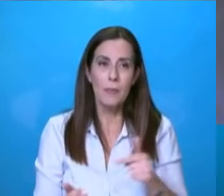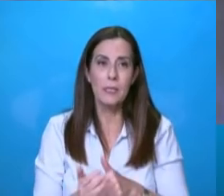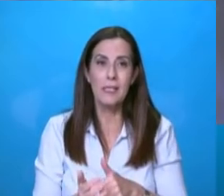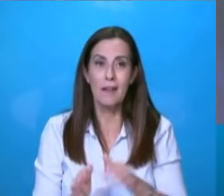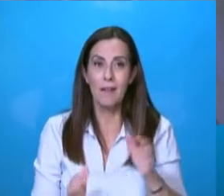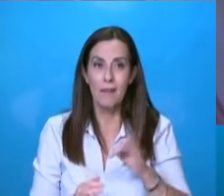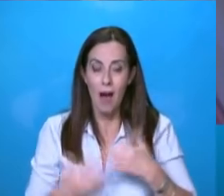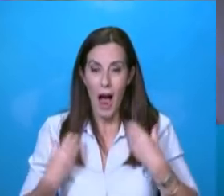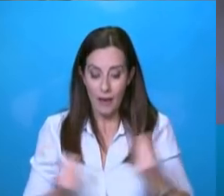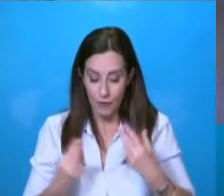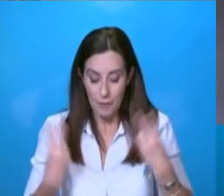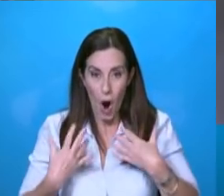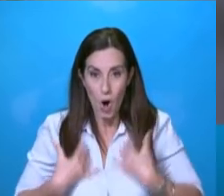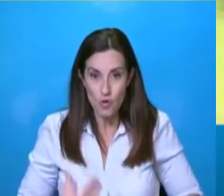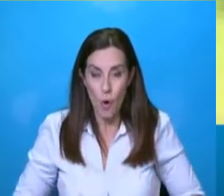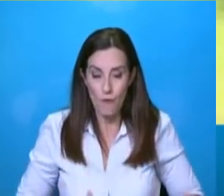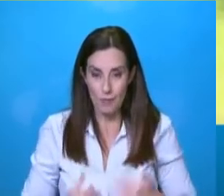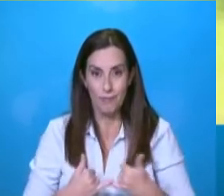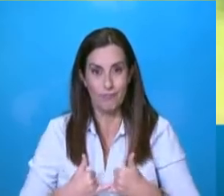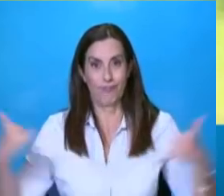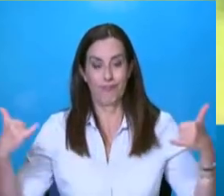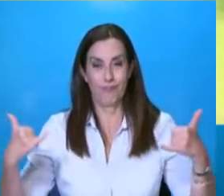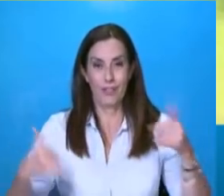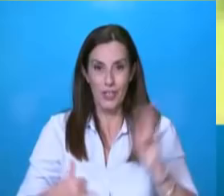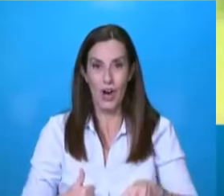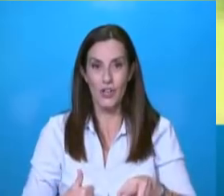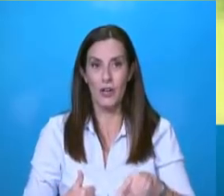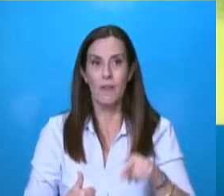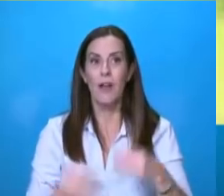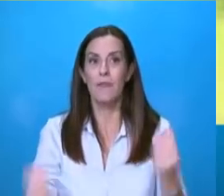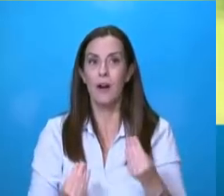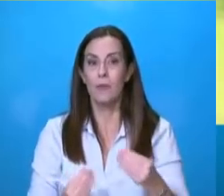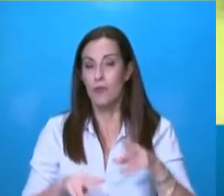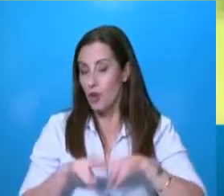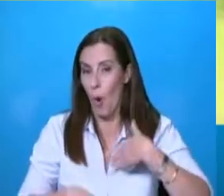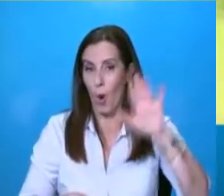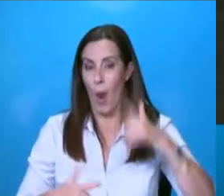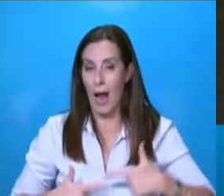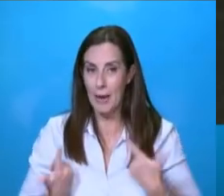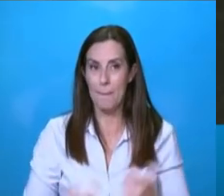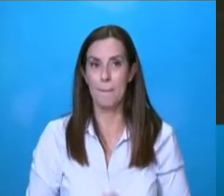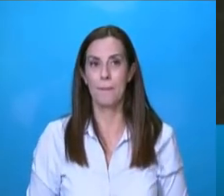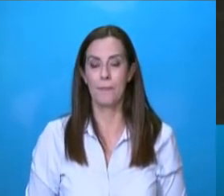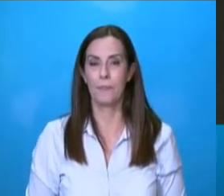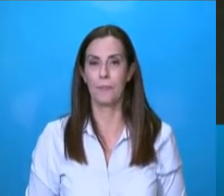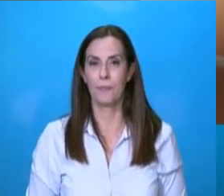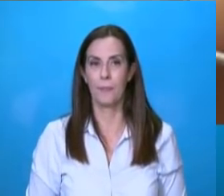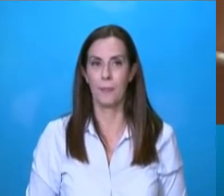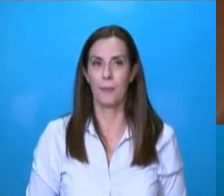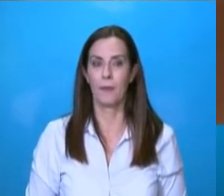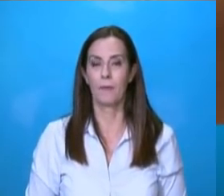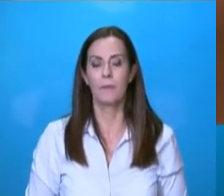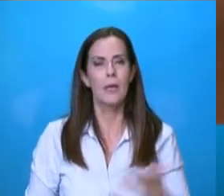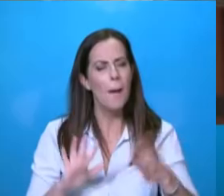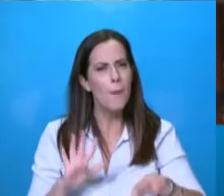שבו המערכות הקריטיות שלהם נוצרות, ואלה המערכות שילוו אותם בהמשך החיים. במחקר